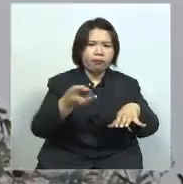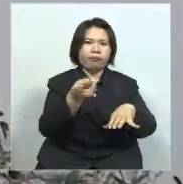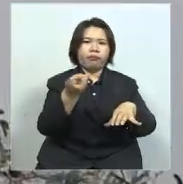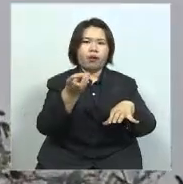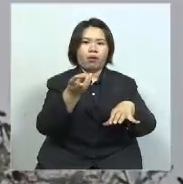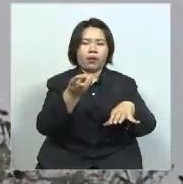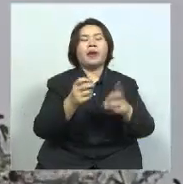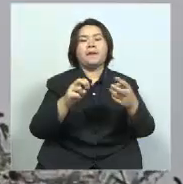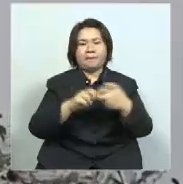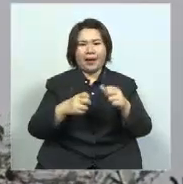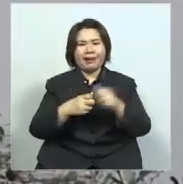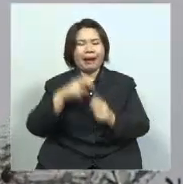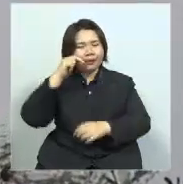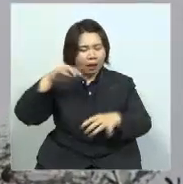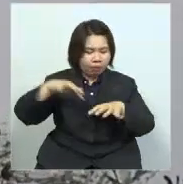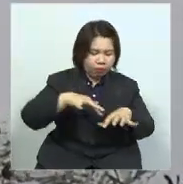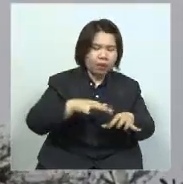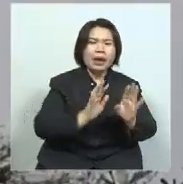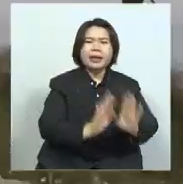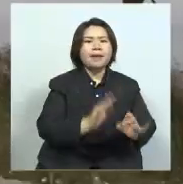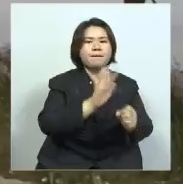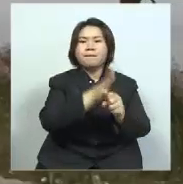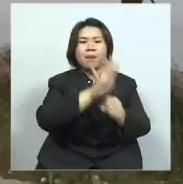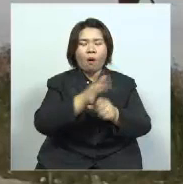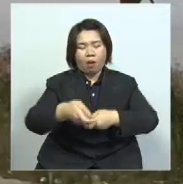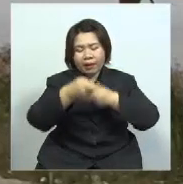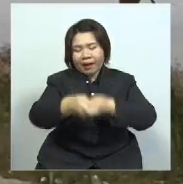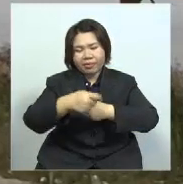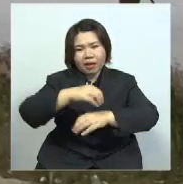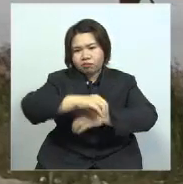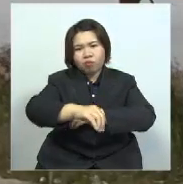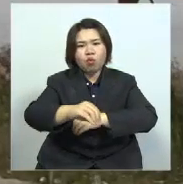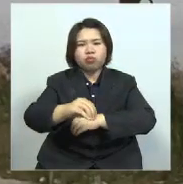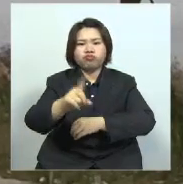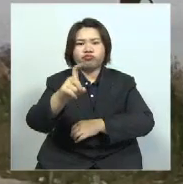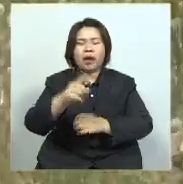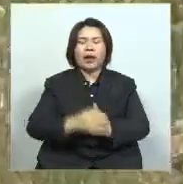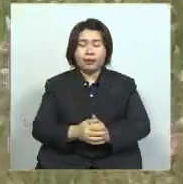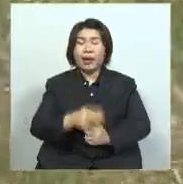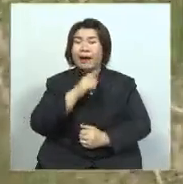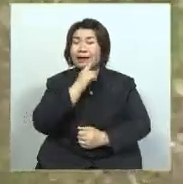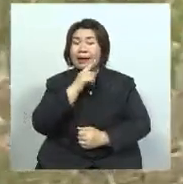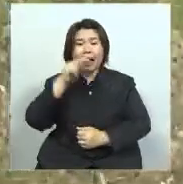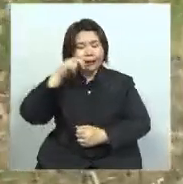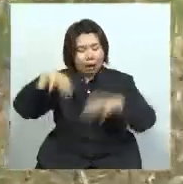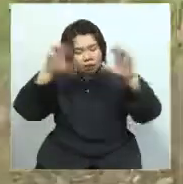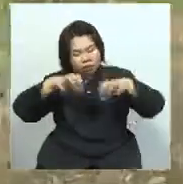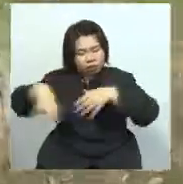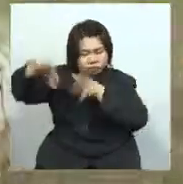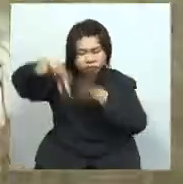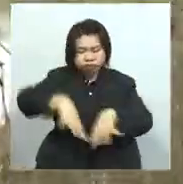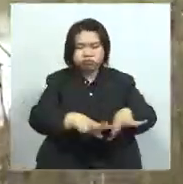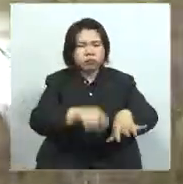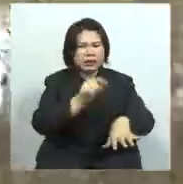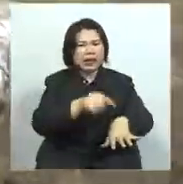ทำให้เกิดปัญหามีน้ำไม่เพียงพอต่อการเกษตรในช่วงหน้าแล้งขณะเดียวกันในช่วงฤดูน้ำหลากก็เกิดปัญหาน้ำท่วม